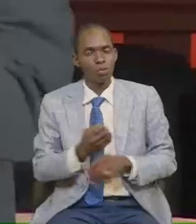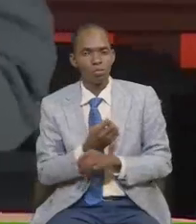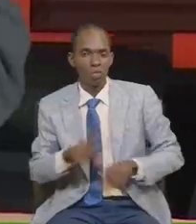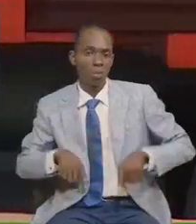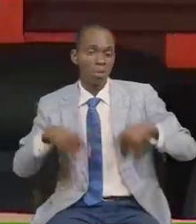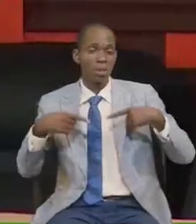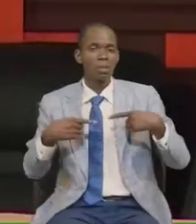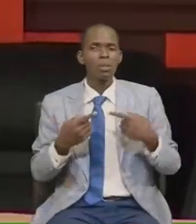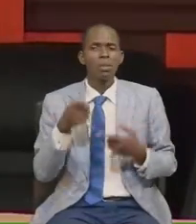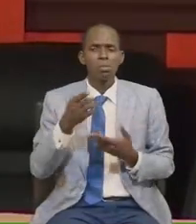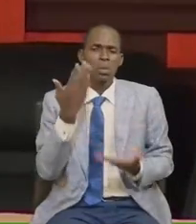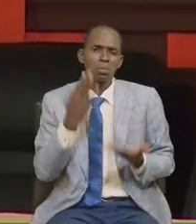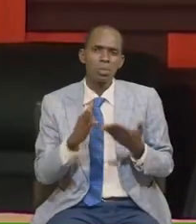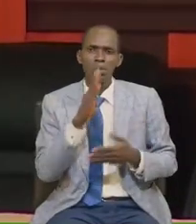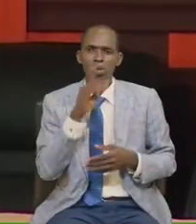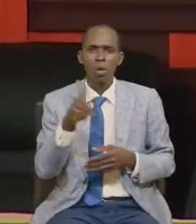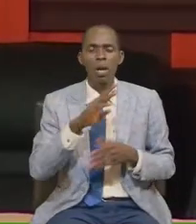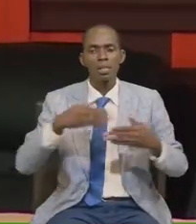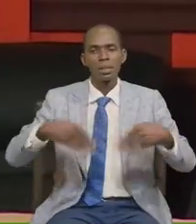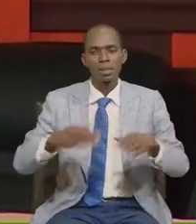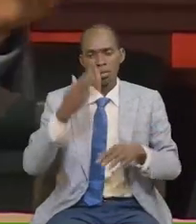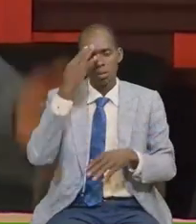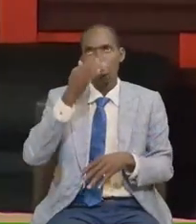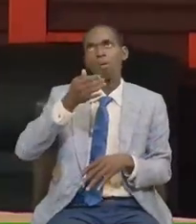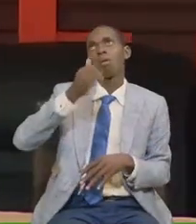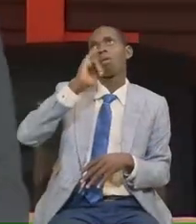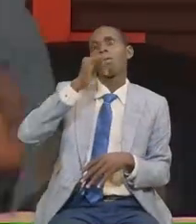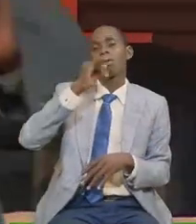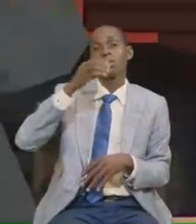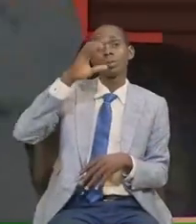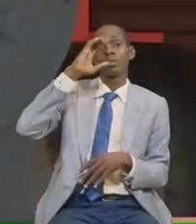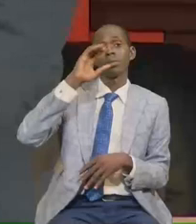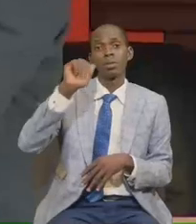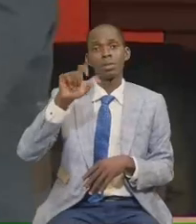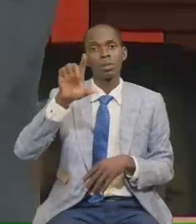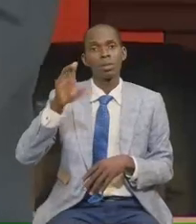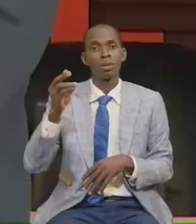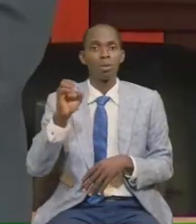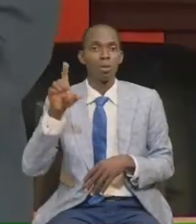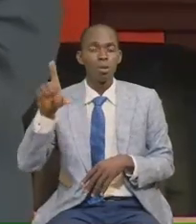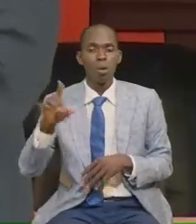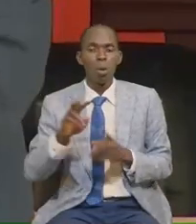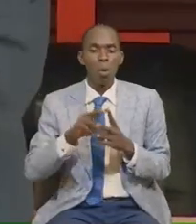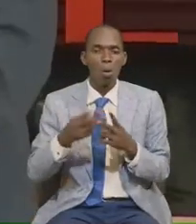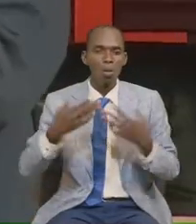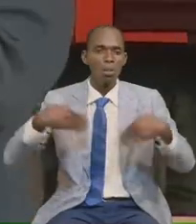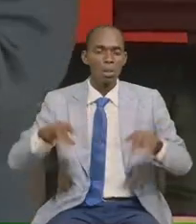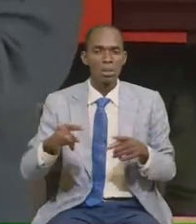Peut-être tu vends l'alcool, ou bien tu vends la cigarette, ou bien tu vends du